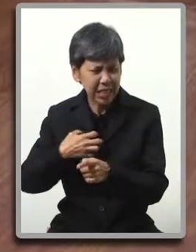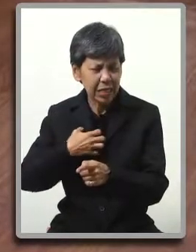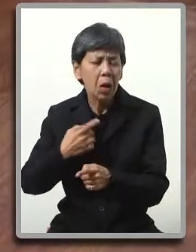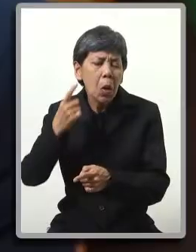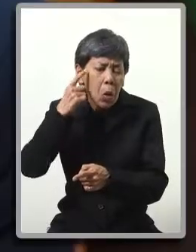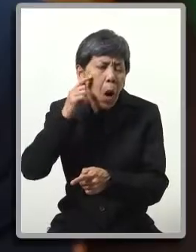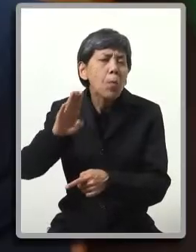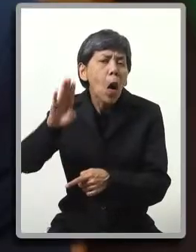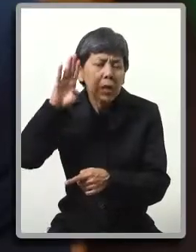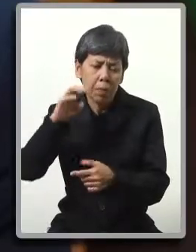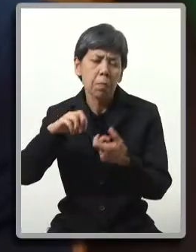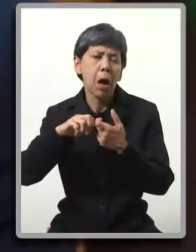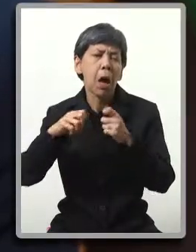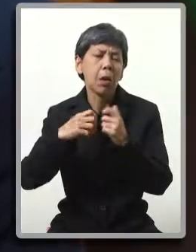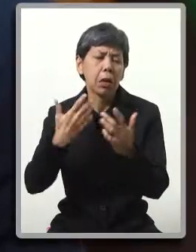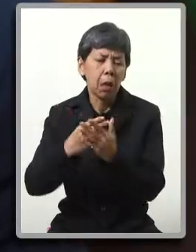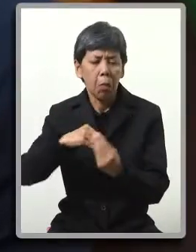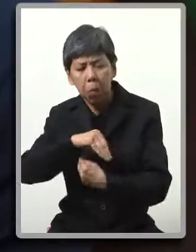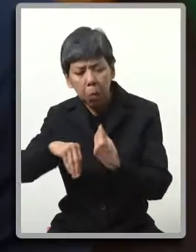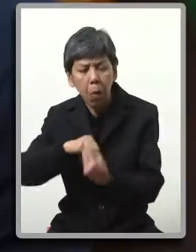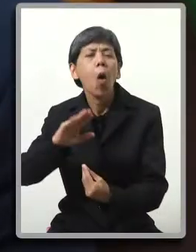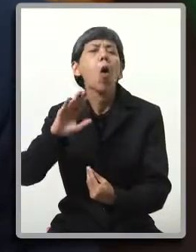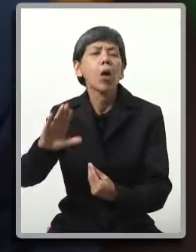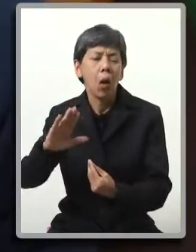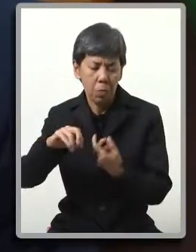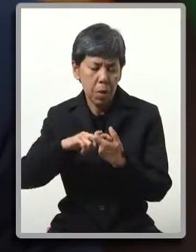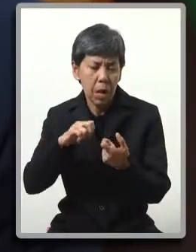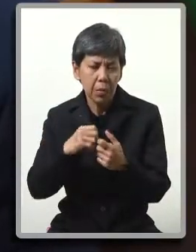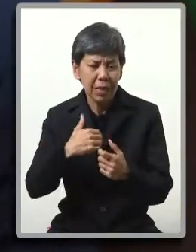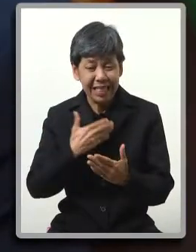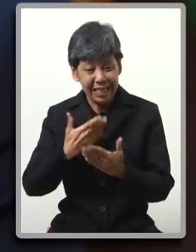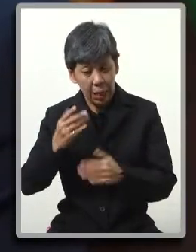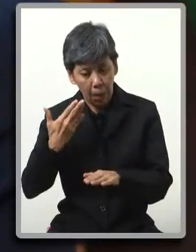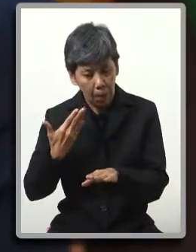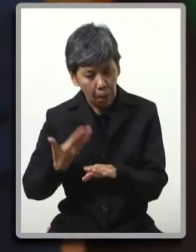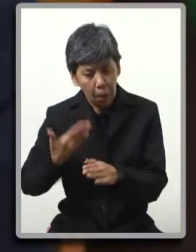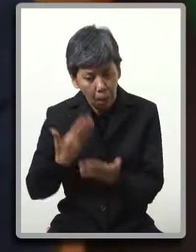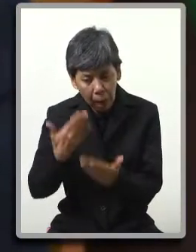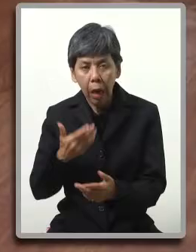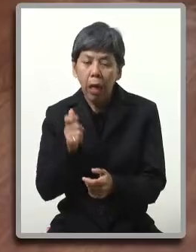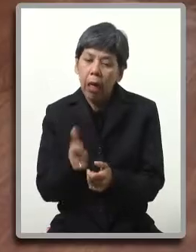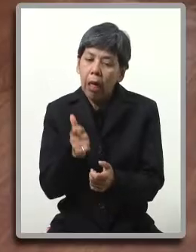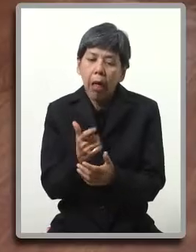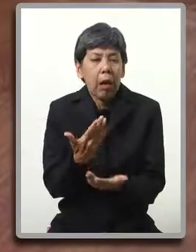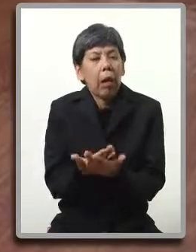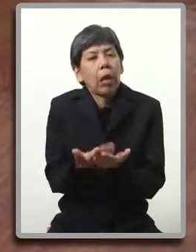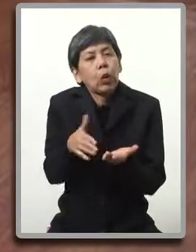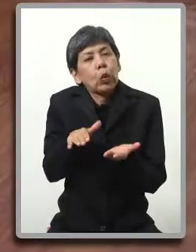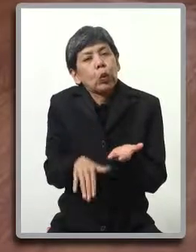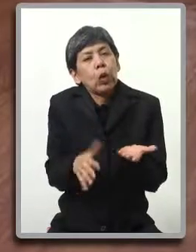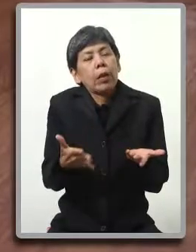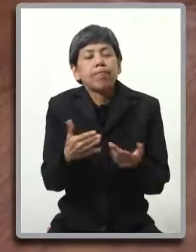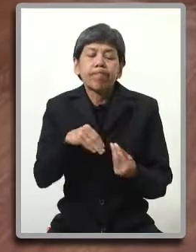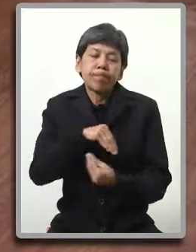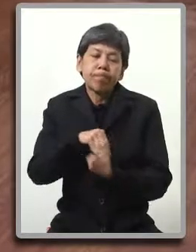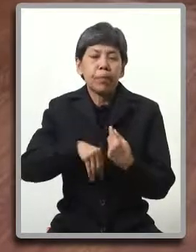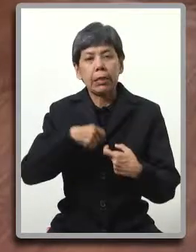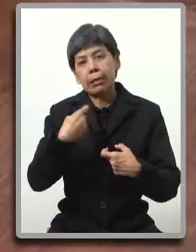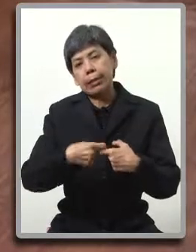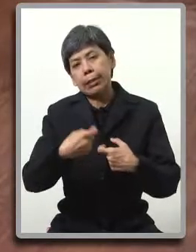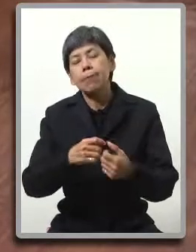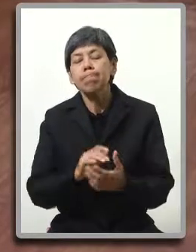ๆไหมผมว่าอยากก็ต้องยอมรับว่ามันมีปัญหาทางเชิงเศรษฐศาสตร์ด้วยเขาซื้อรถแพงเก็บค่าโดยสารไม่แพงเข